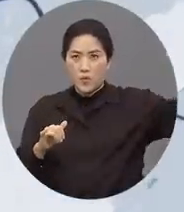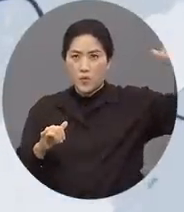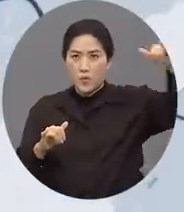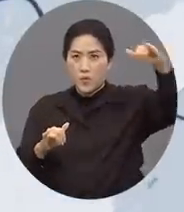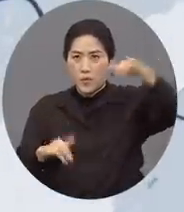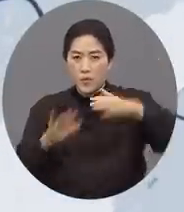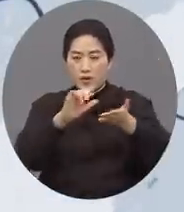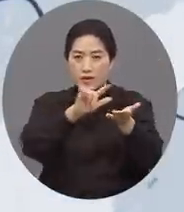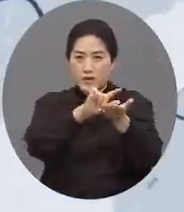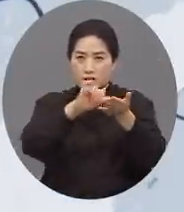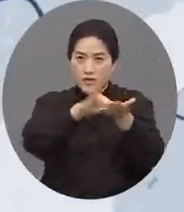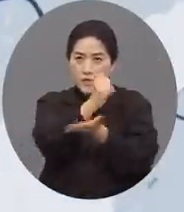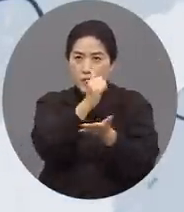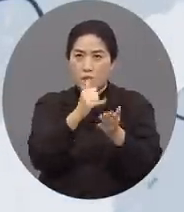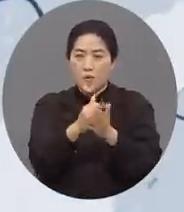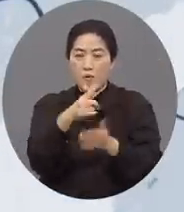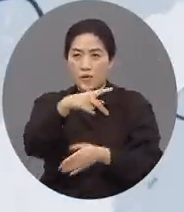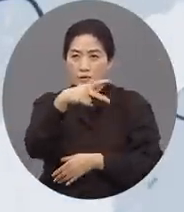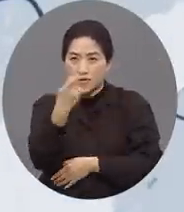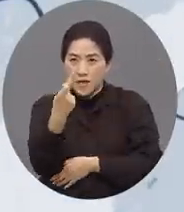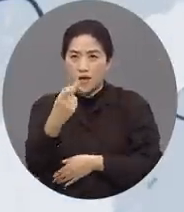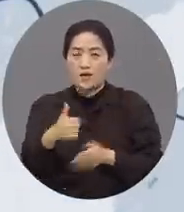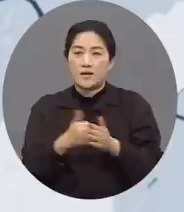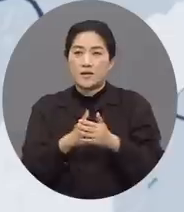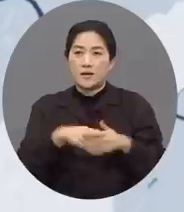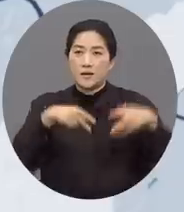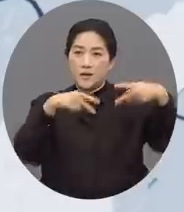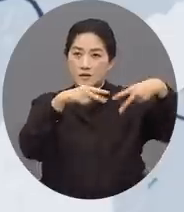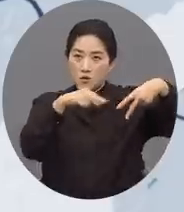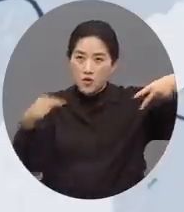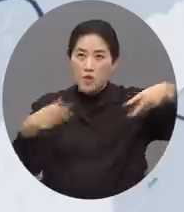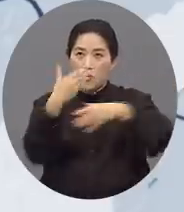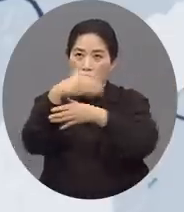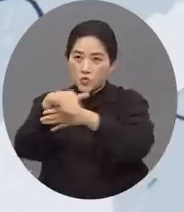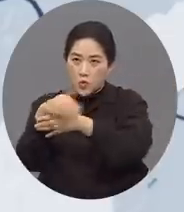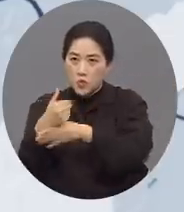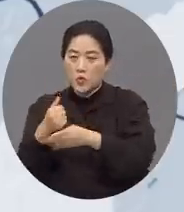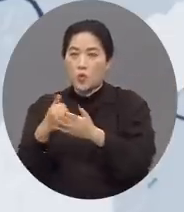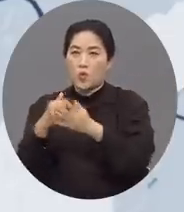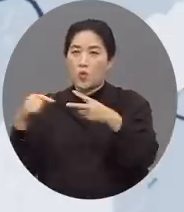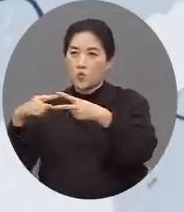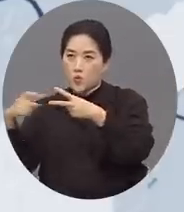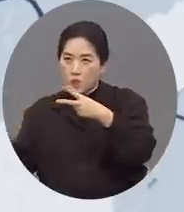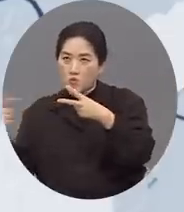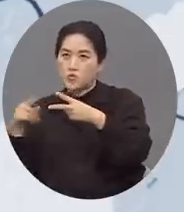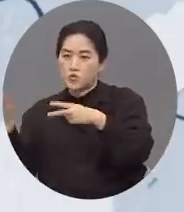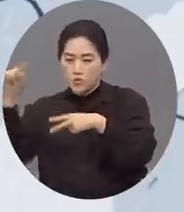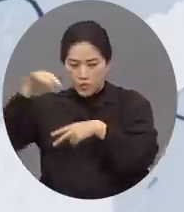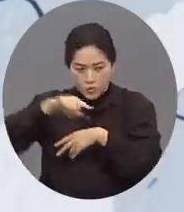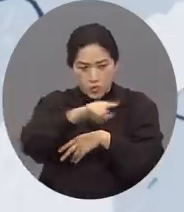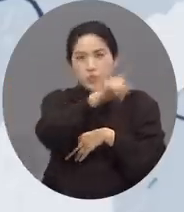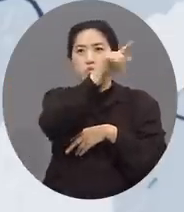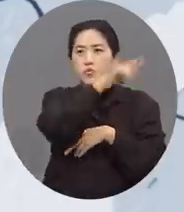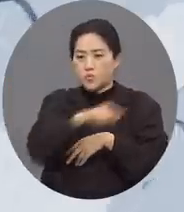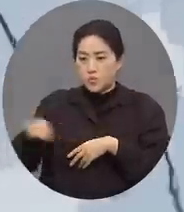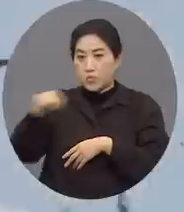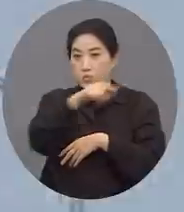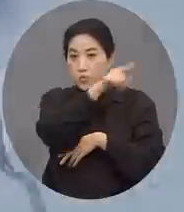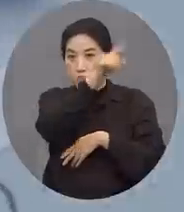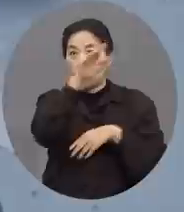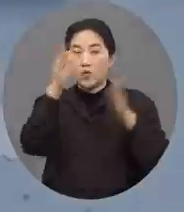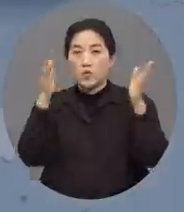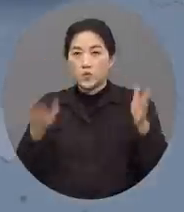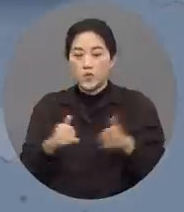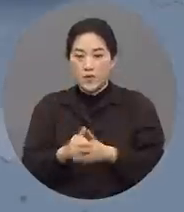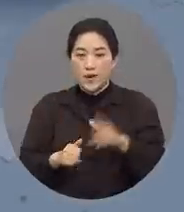서대문, 종로, 동대문을 통과해 중랑과 성북, 은평구를 거쳐 비행한 것으로 보이는데 이 과정에서